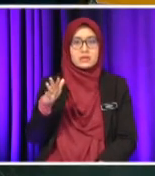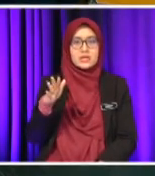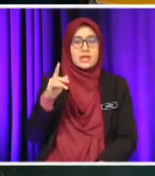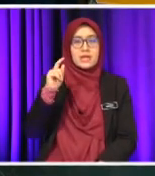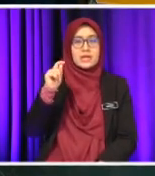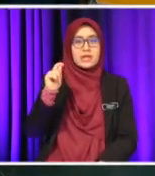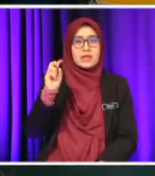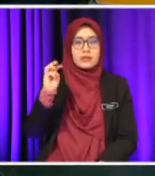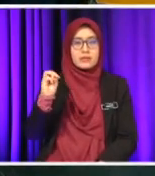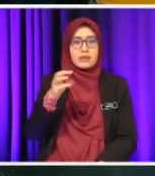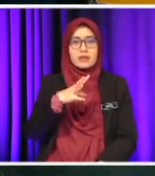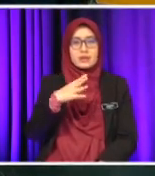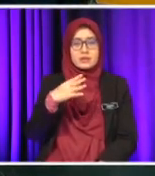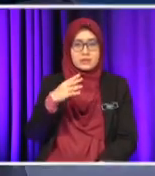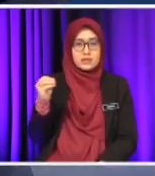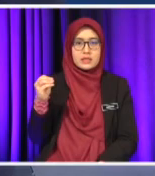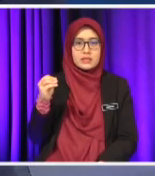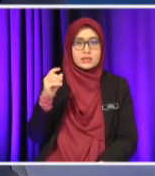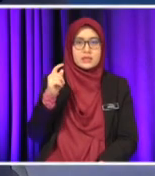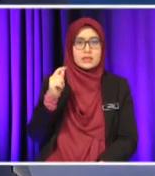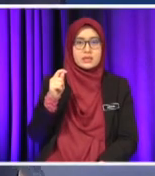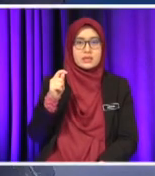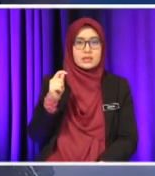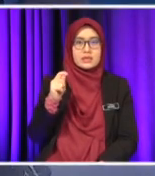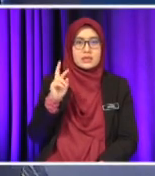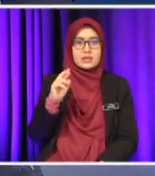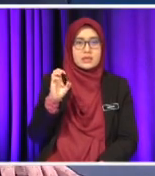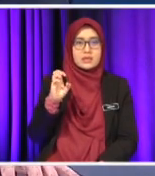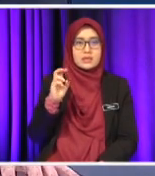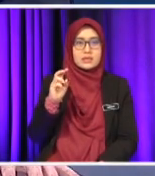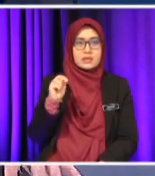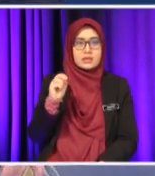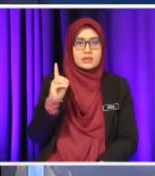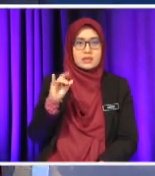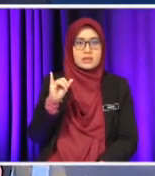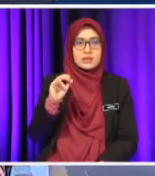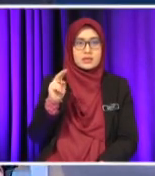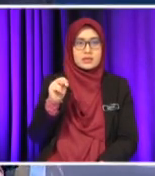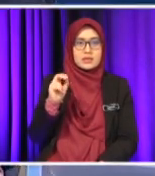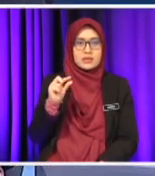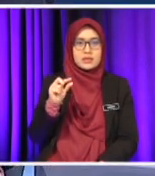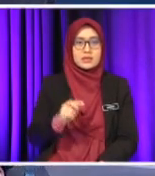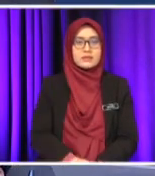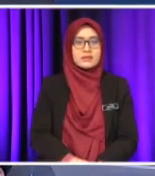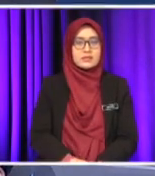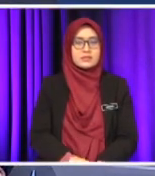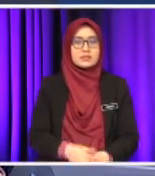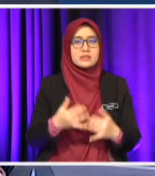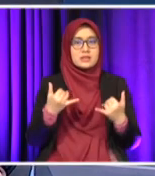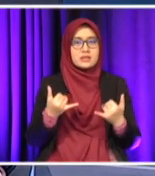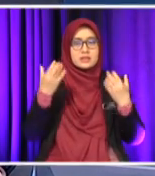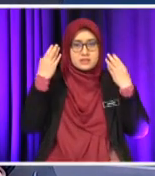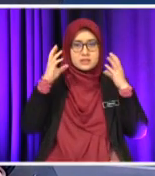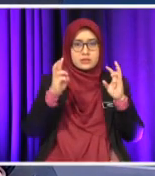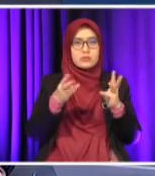Oke baik jadi diri saya kemampuan tidak jadi masuk yuk Nanti